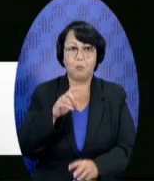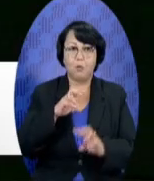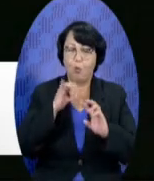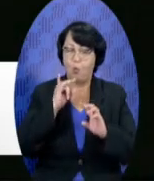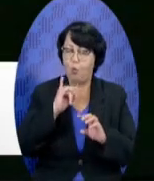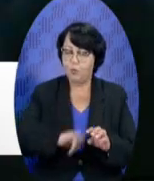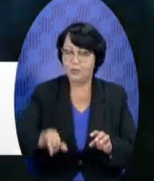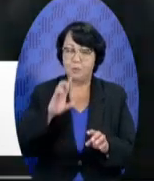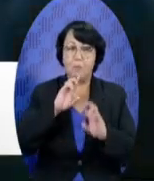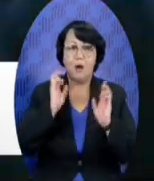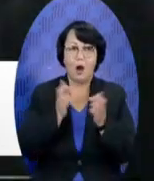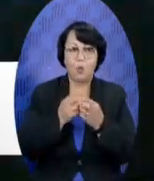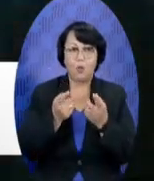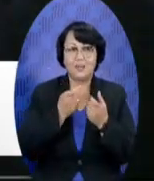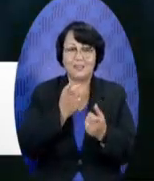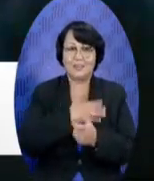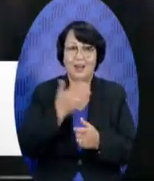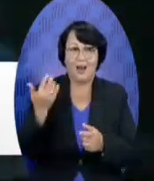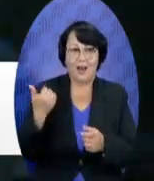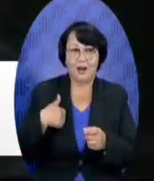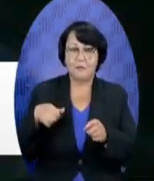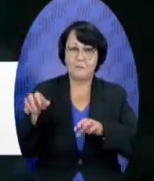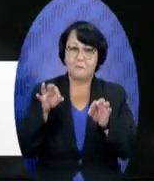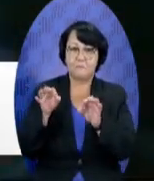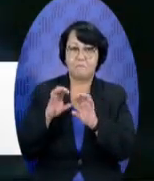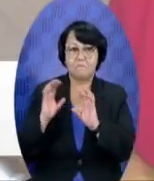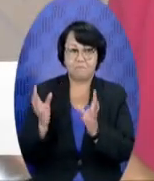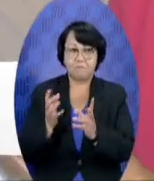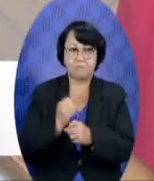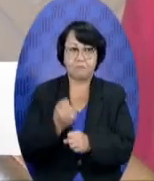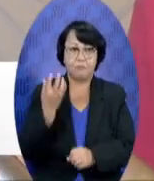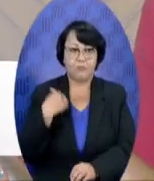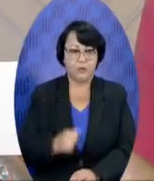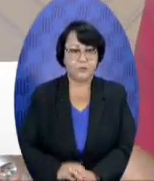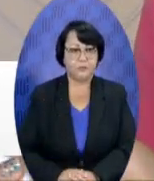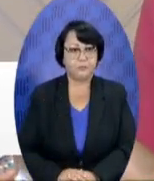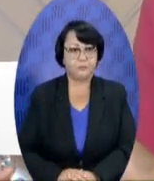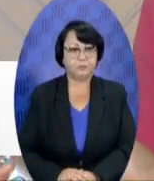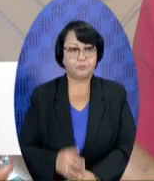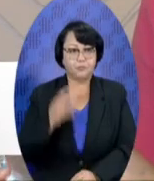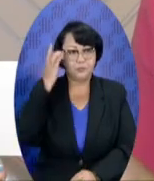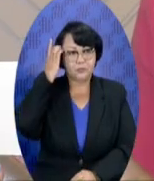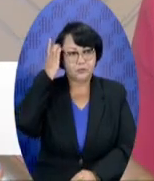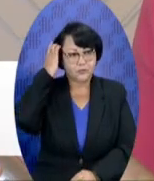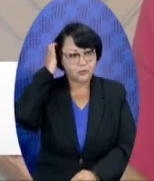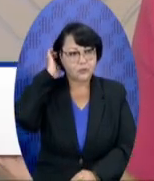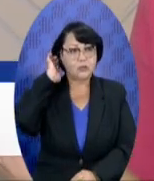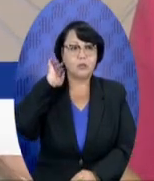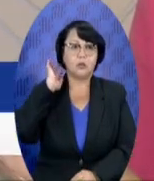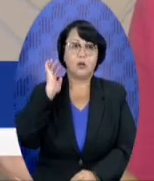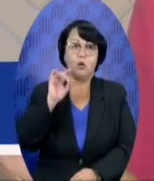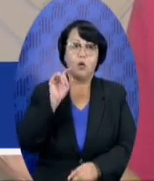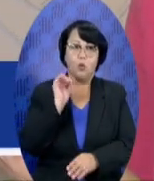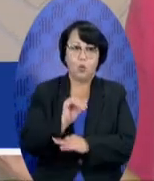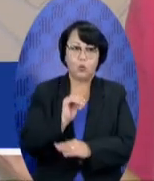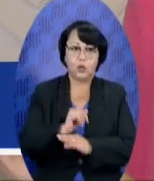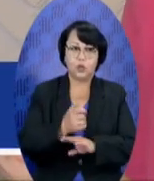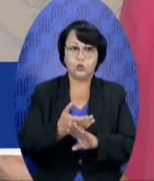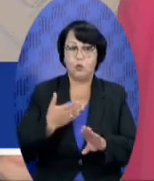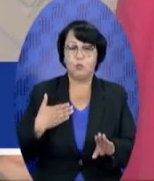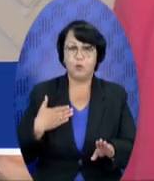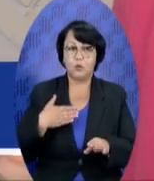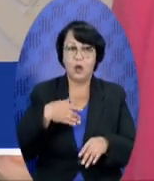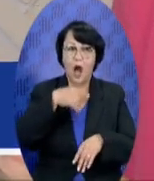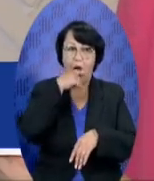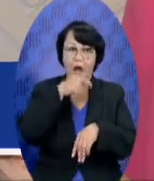Зардихан, Нарийн бичгийн даргаар Бирагийн Чимдийг сонгоо ажилуулж байжээ. Одоо Өдөөс өмнө Морин цагт тангараа өргөд ажилдаа орж исэн